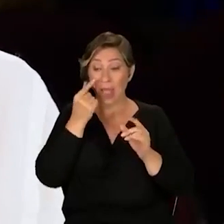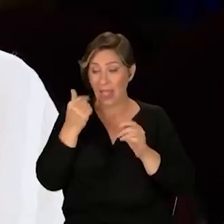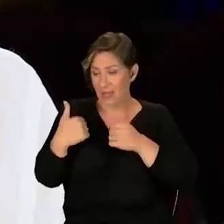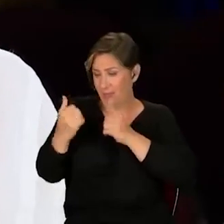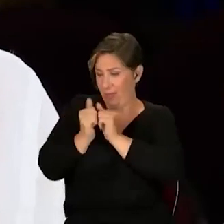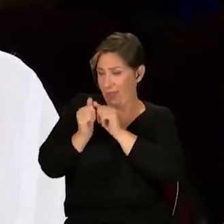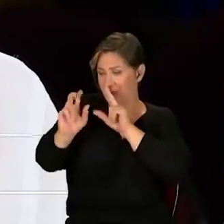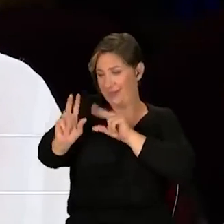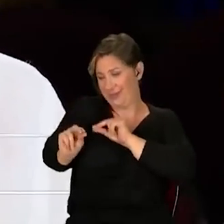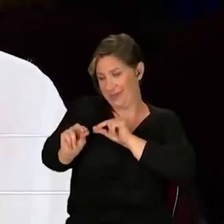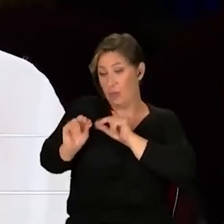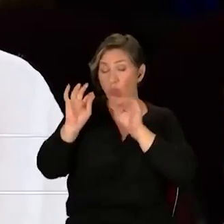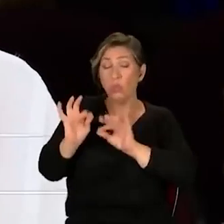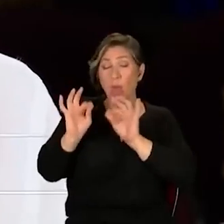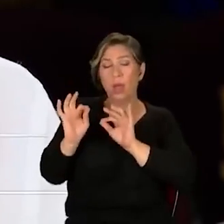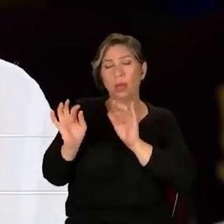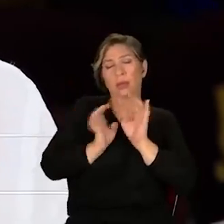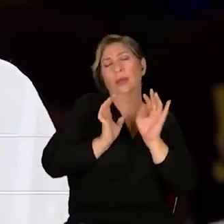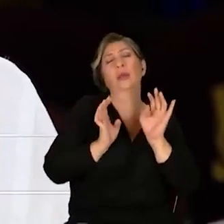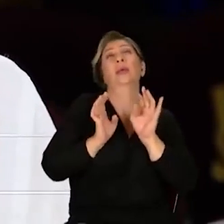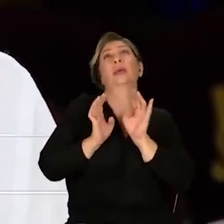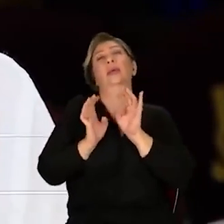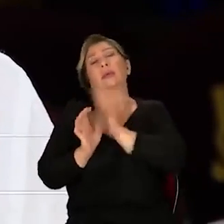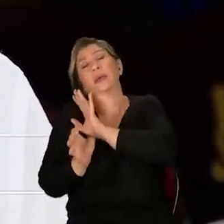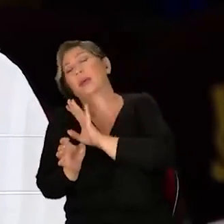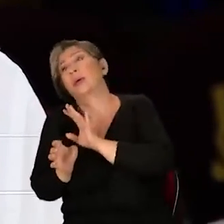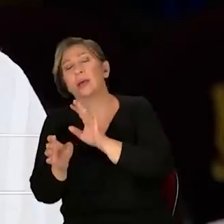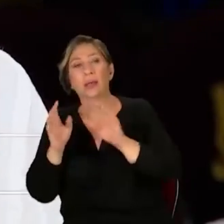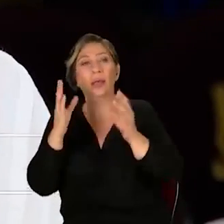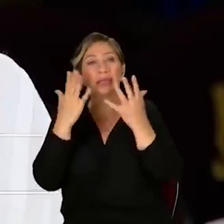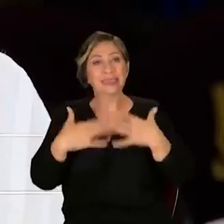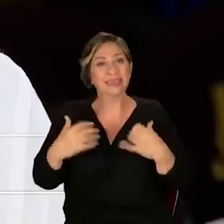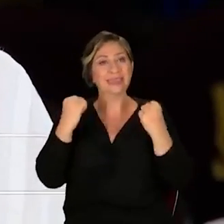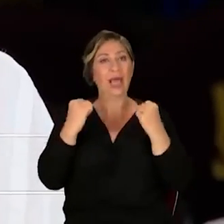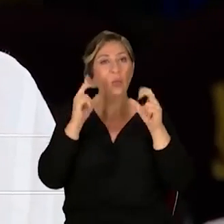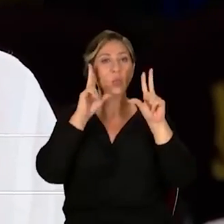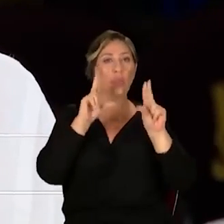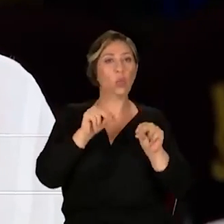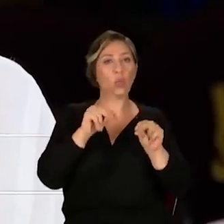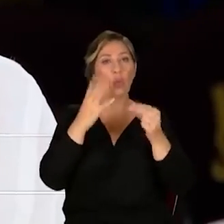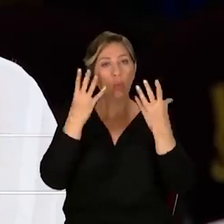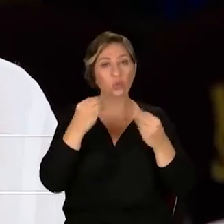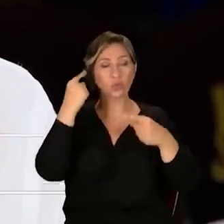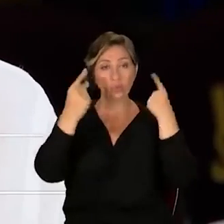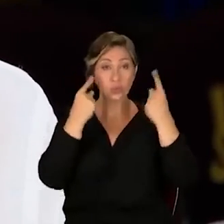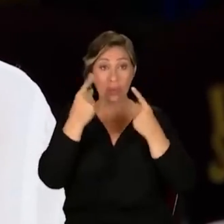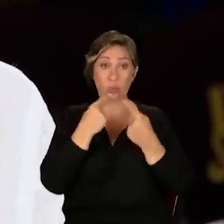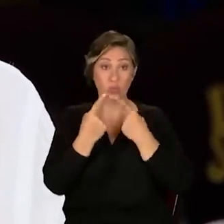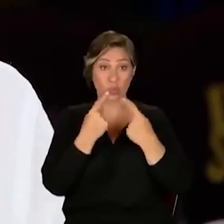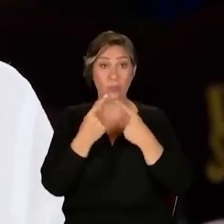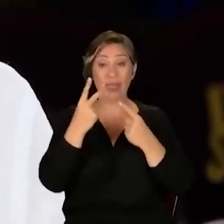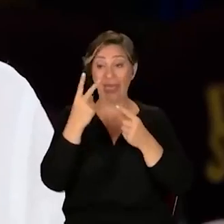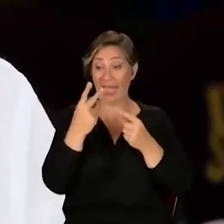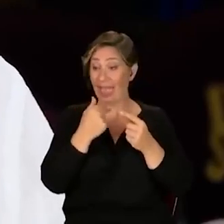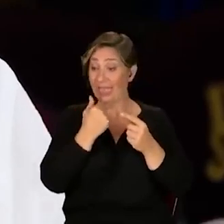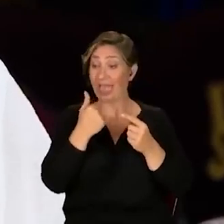eşleri mikro uyanıklıklara sebep oluyor. Sağlıklı uykuları olduğunu düşünerekten konuşuyorum. İki